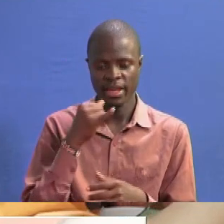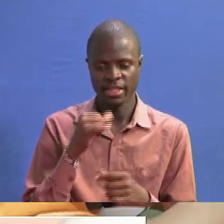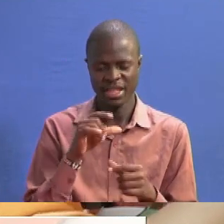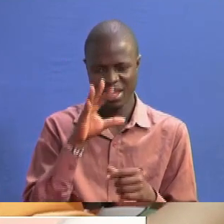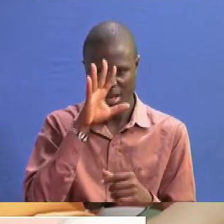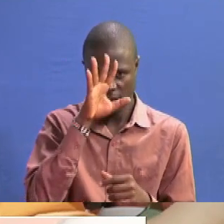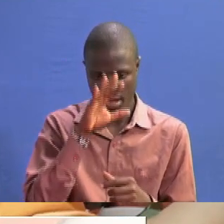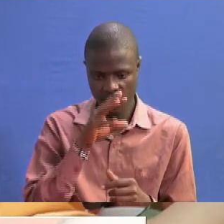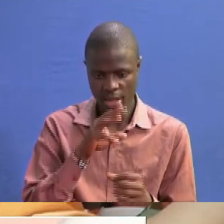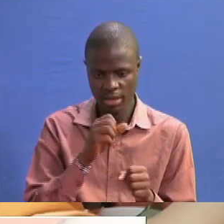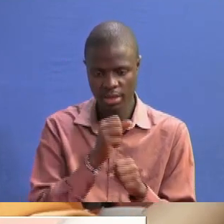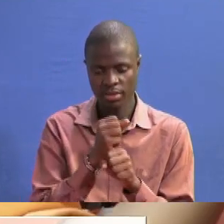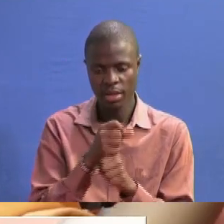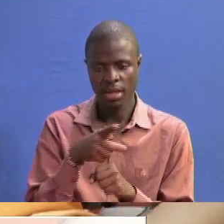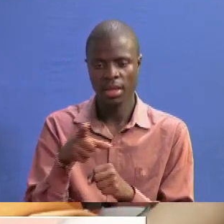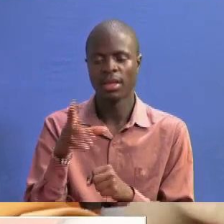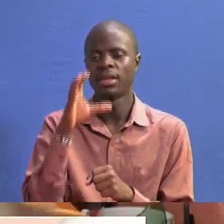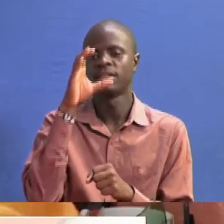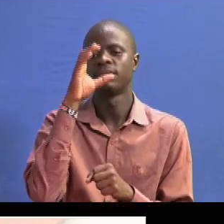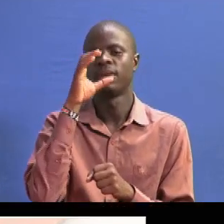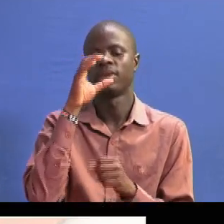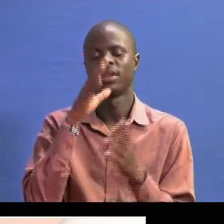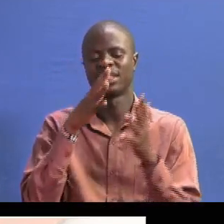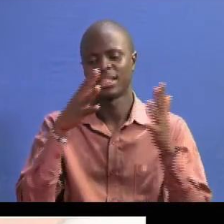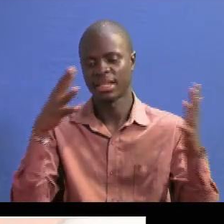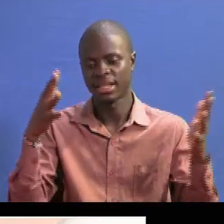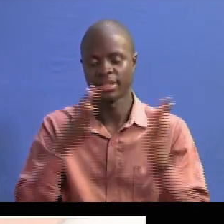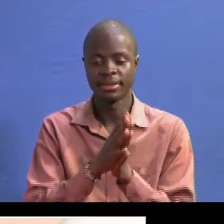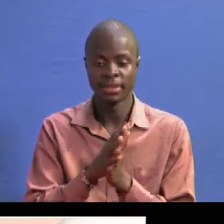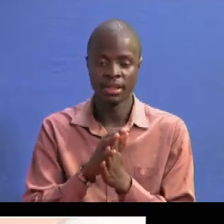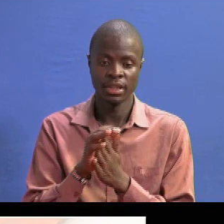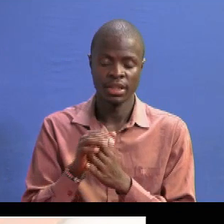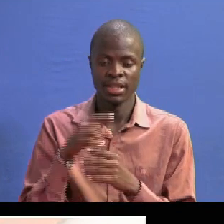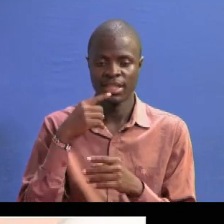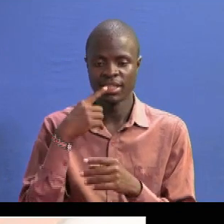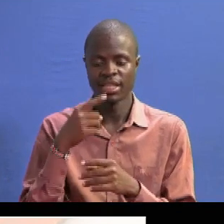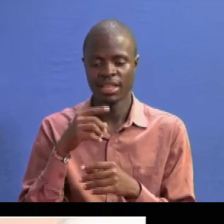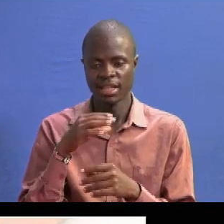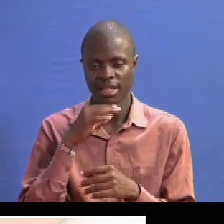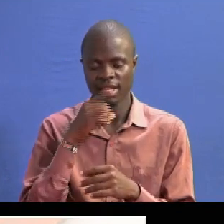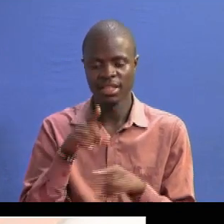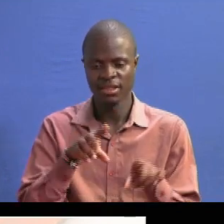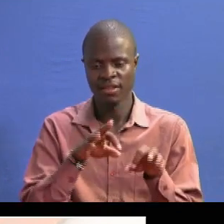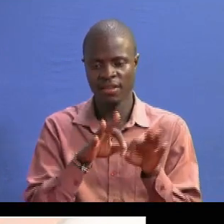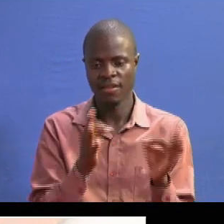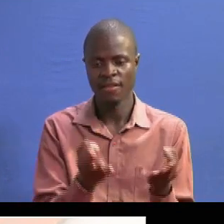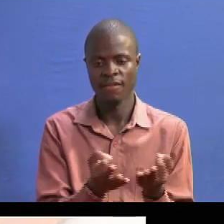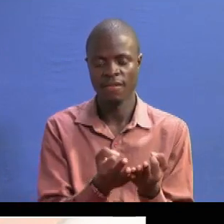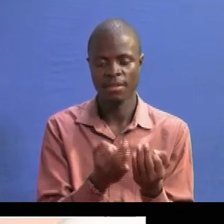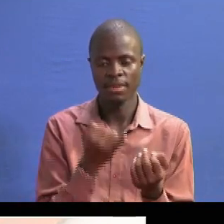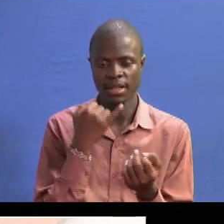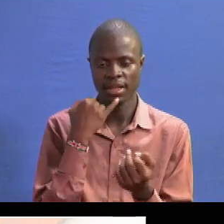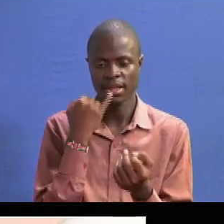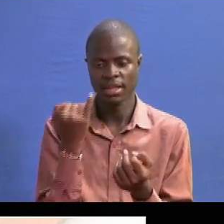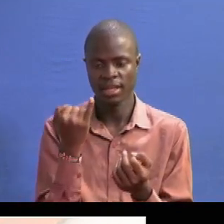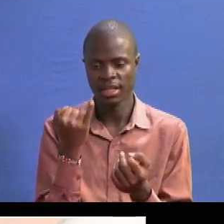and then kuna bottles kama extension ya glass work. Dennis anatuelezea kwamba familia yake imehusika na kazi ya kuunda bidhaa za